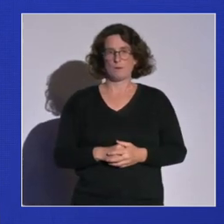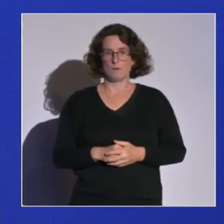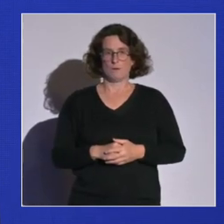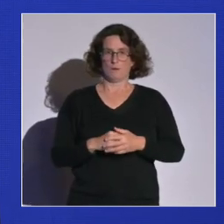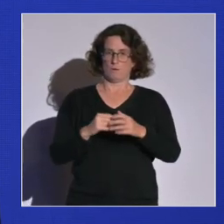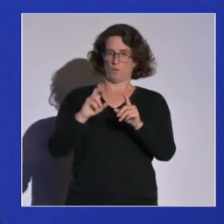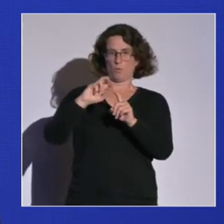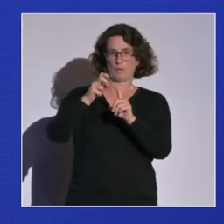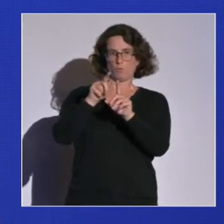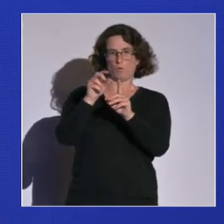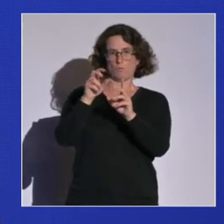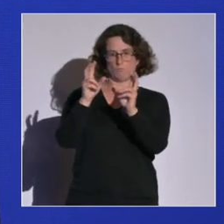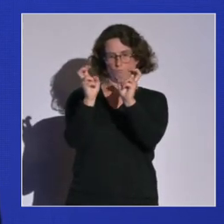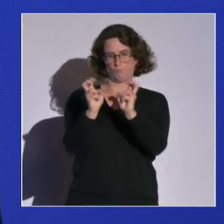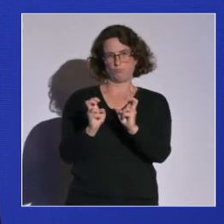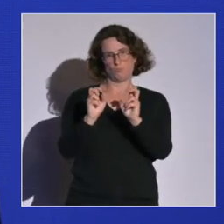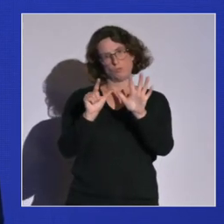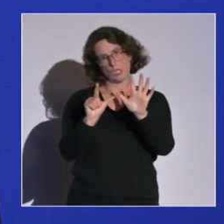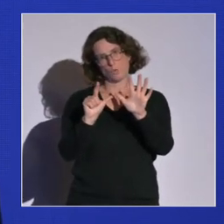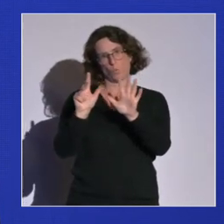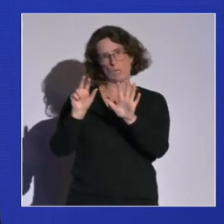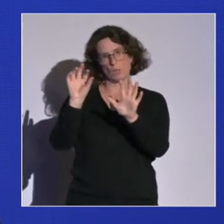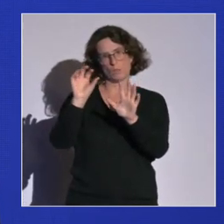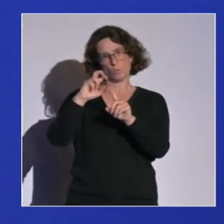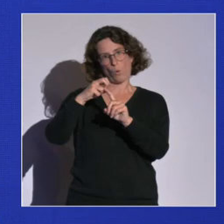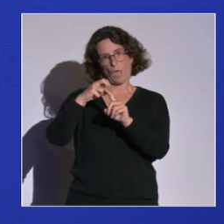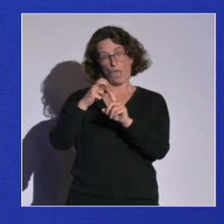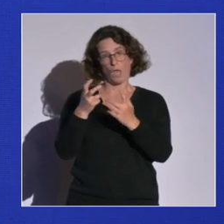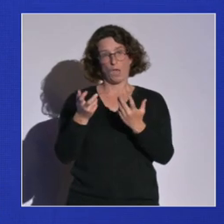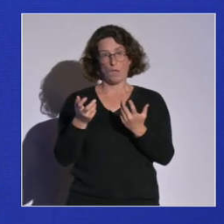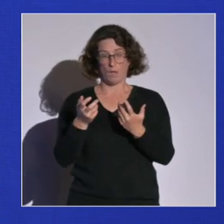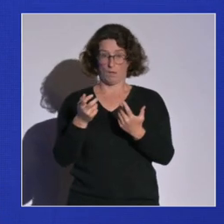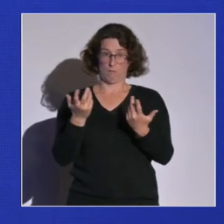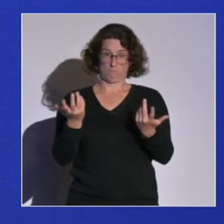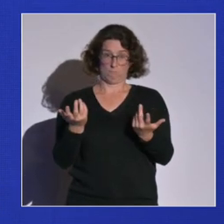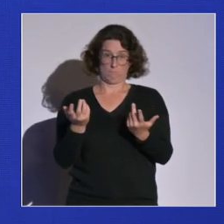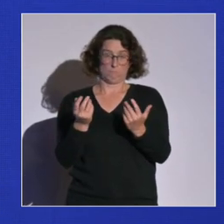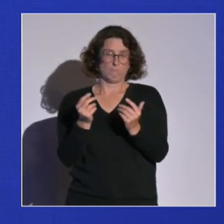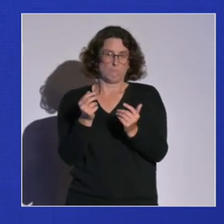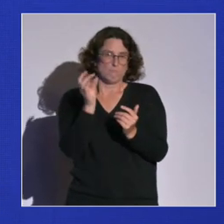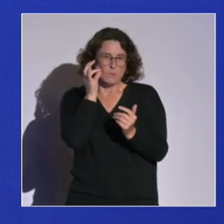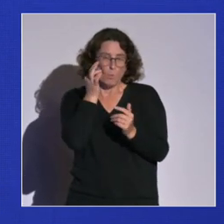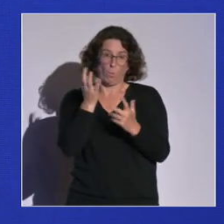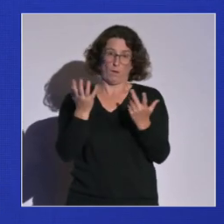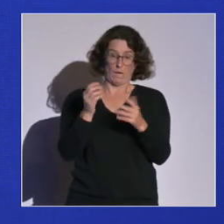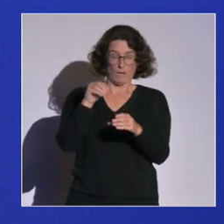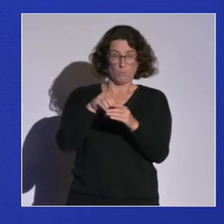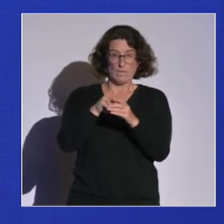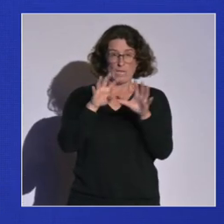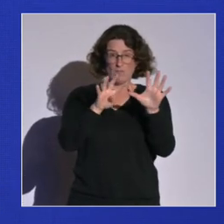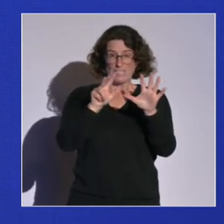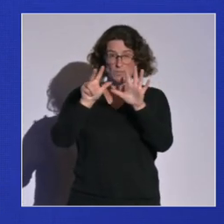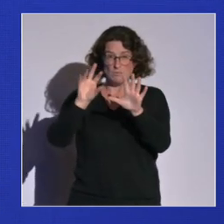moins que la température ambiante que déjà beaucoup alors là c'est 98% des économiques c'est immédiatement